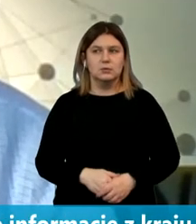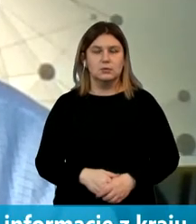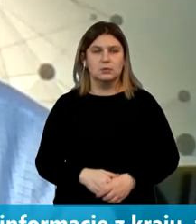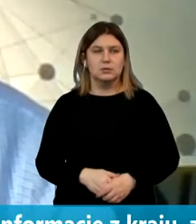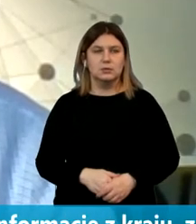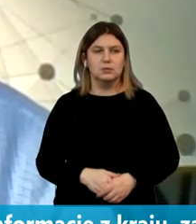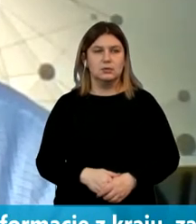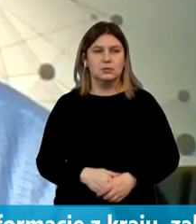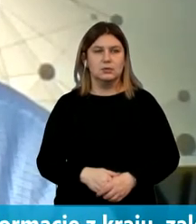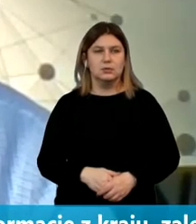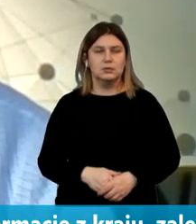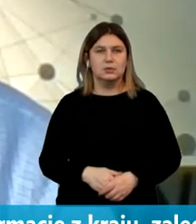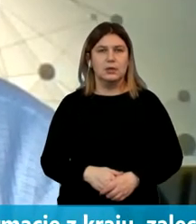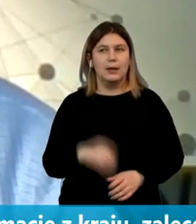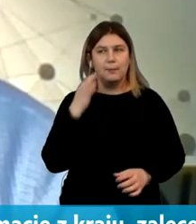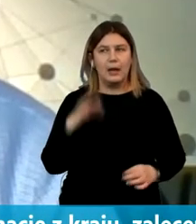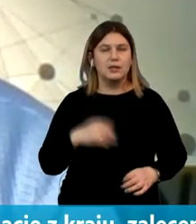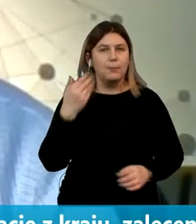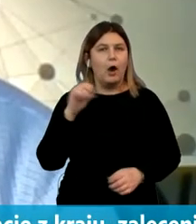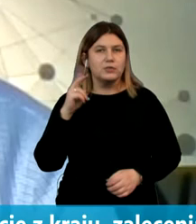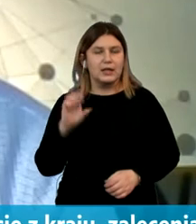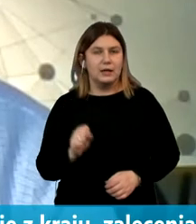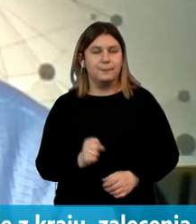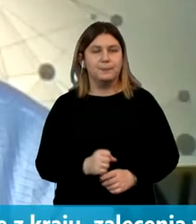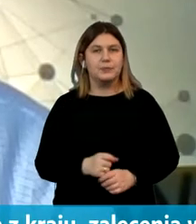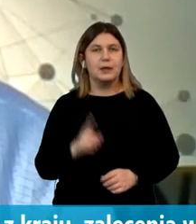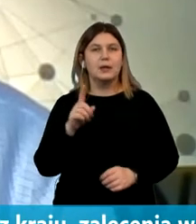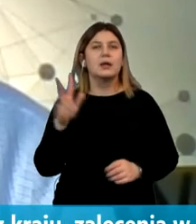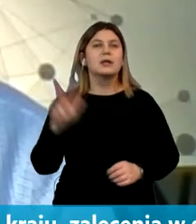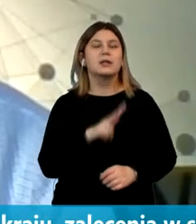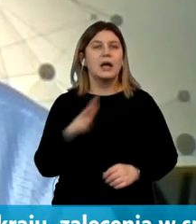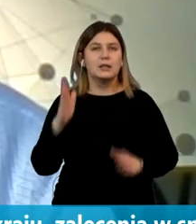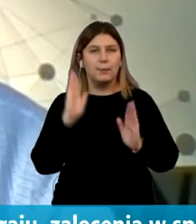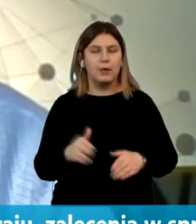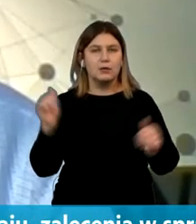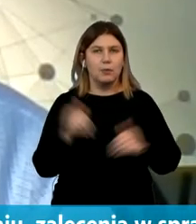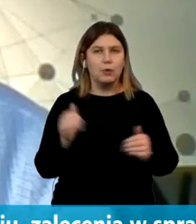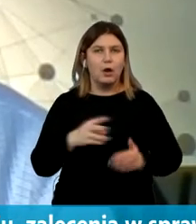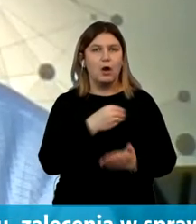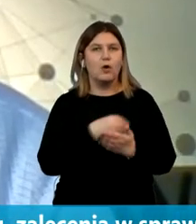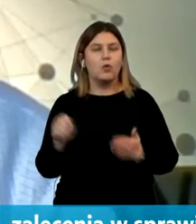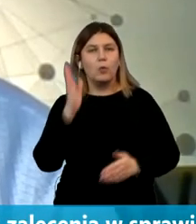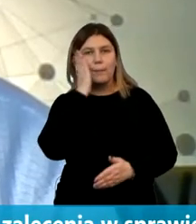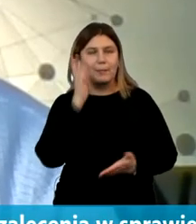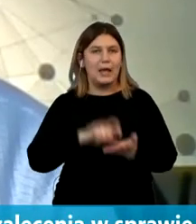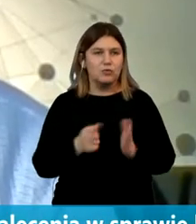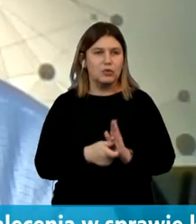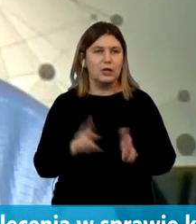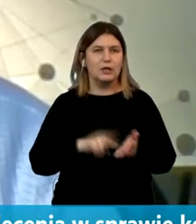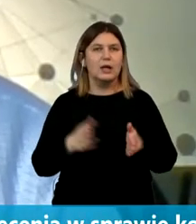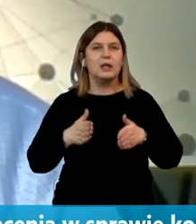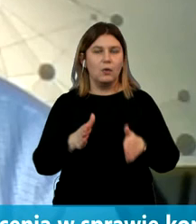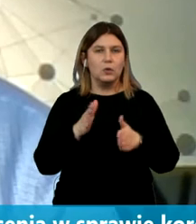Bardzo proszę, kolejne pytanie, pani Monika. Panie Prezydencie, kiedy będzie można w końcu wykupić mieszkanie na ulicy